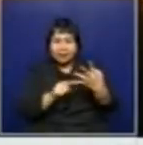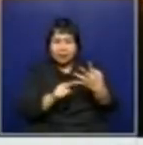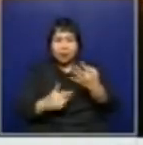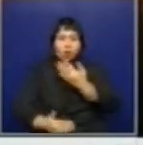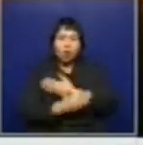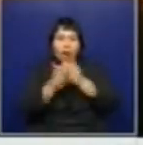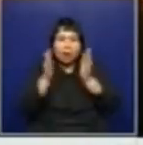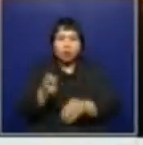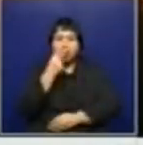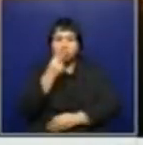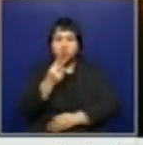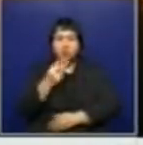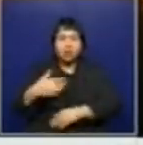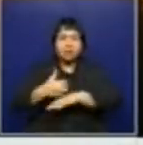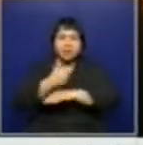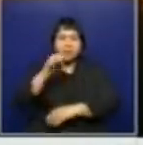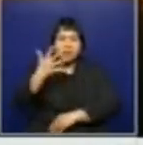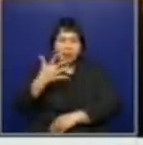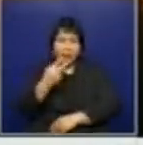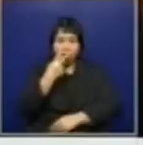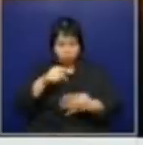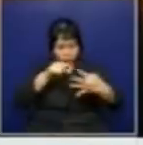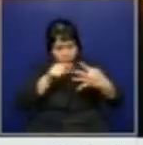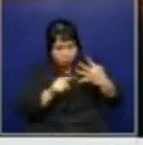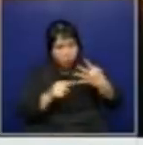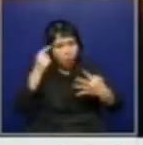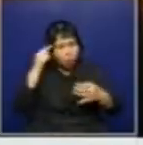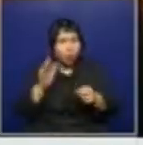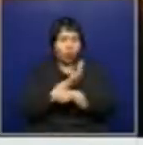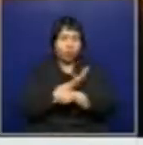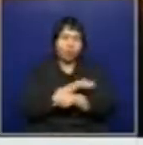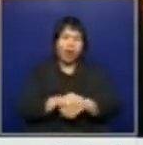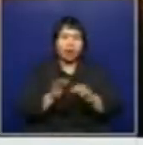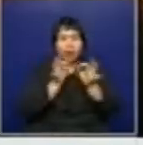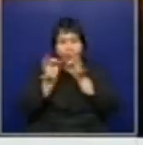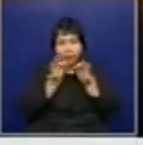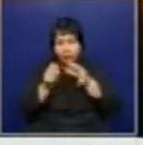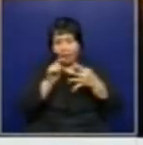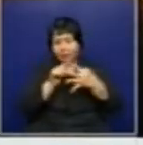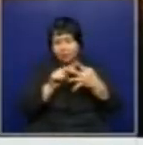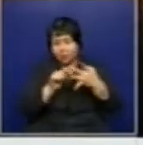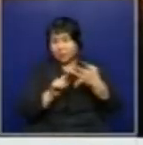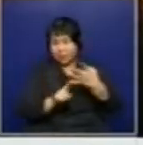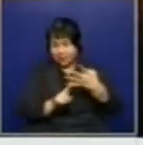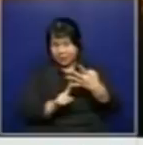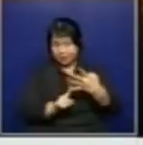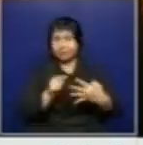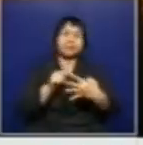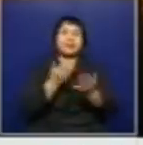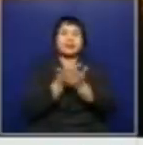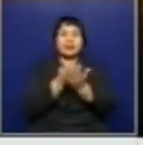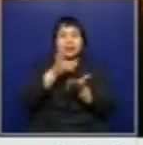ได้ติดตามการเมืองเรียกว่าดูทีเดียวรู้เรื่องหมดนะท่านดูเราจะคุยกันถึงกฎหมาย4ฉบับเนี่ยงบ63